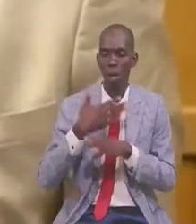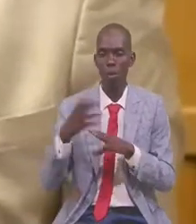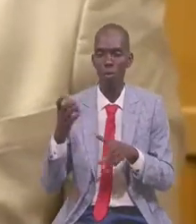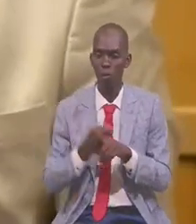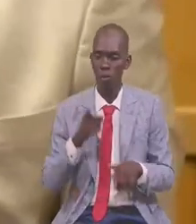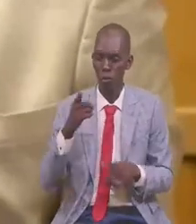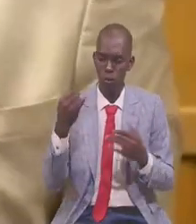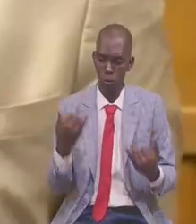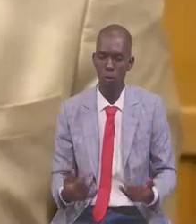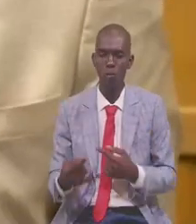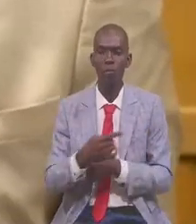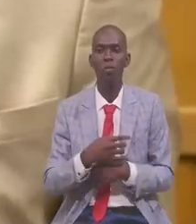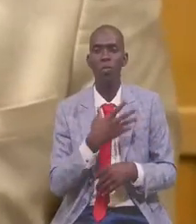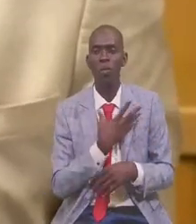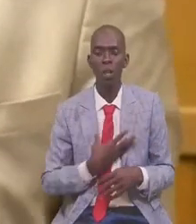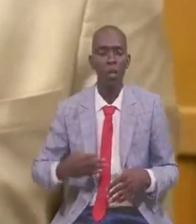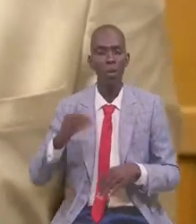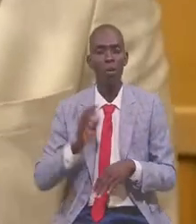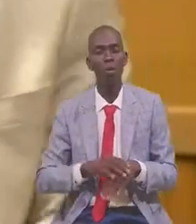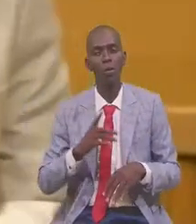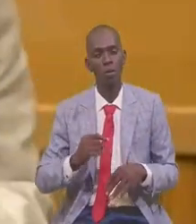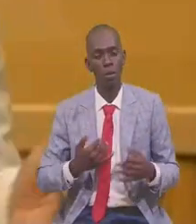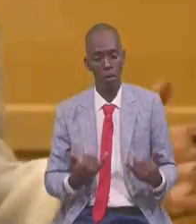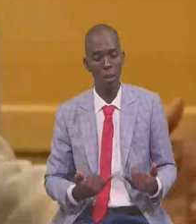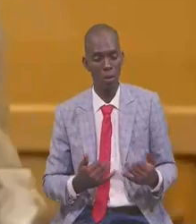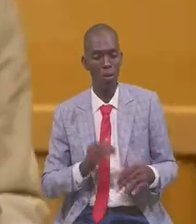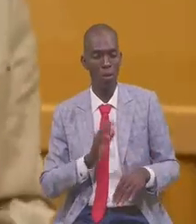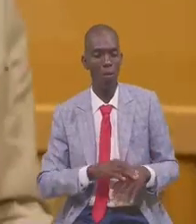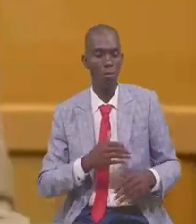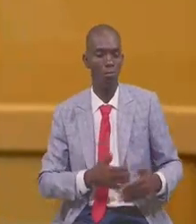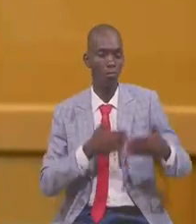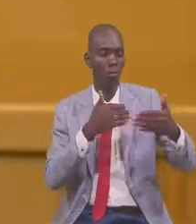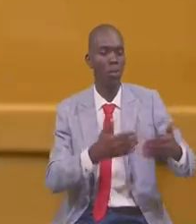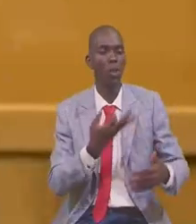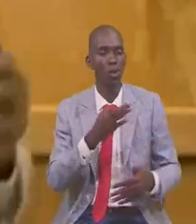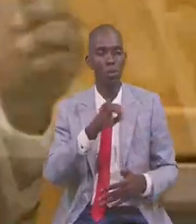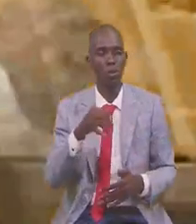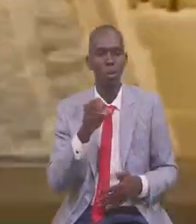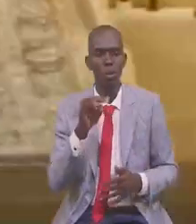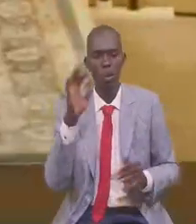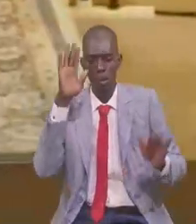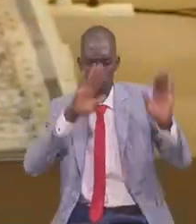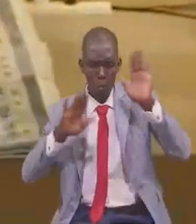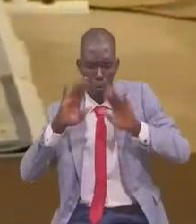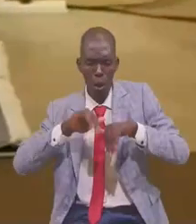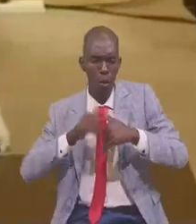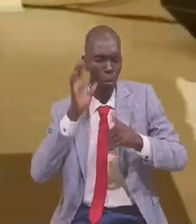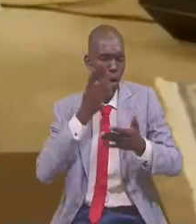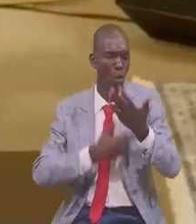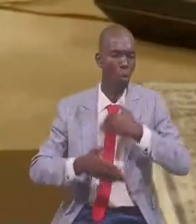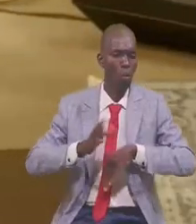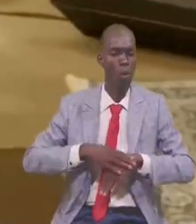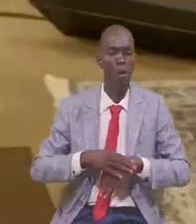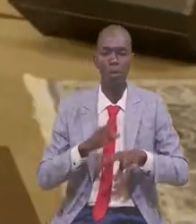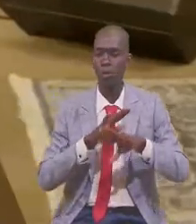Et arriver aussi de l'autre côté du Jourdain. Comment est-ce que je vais revenir? Ne t'en fais pas pour le retour. L'Éternel t'amènera